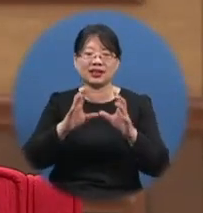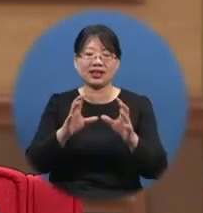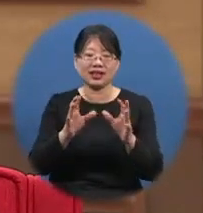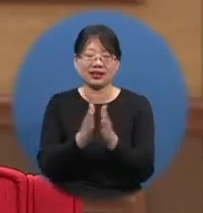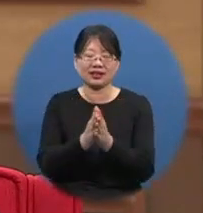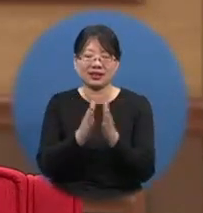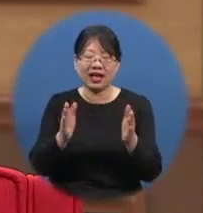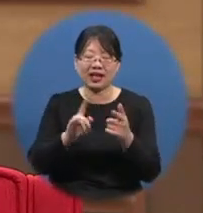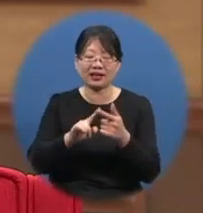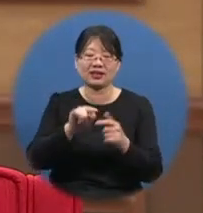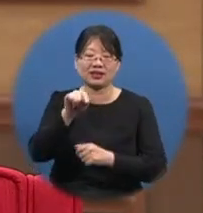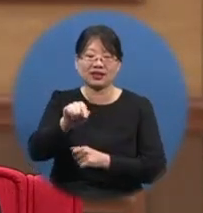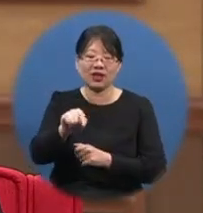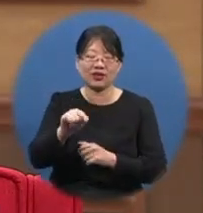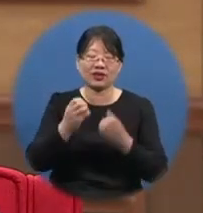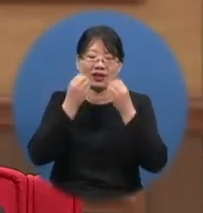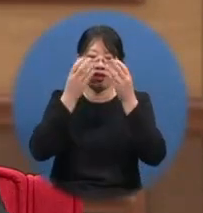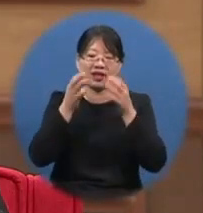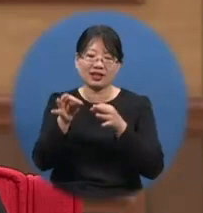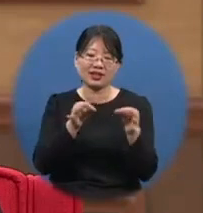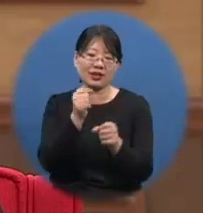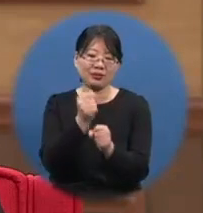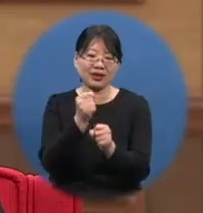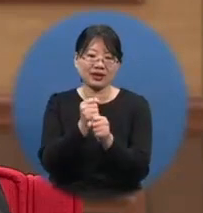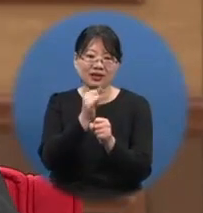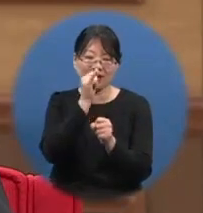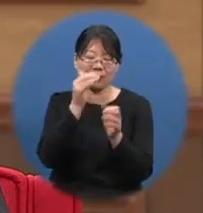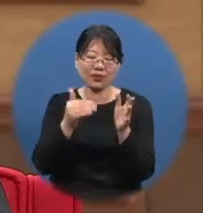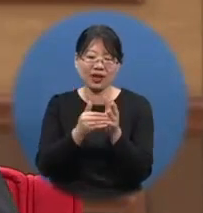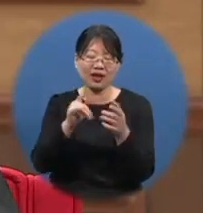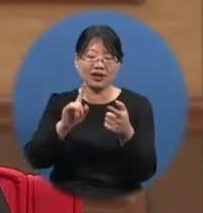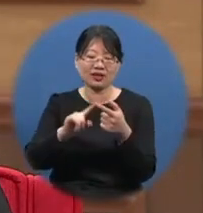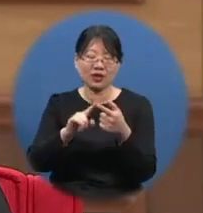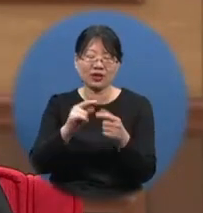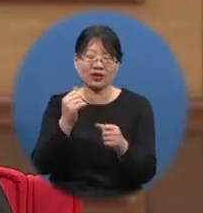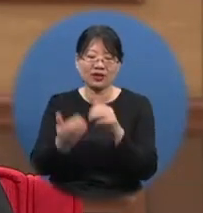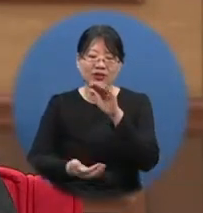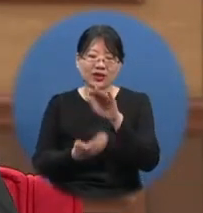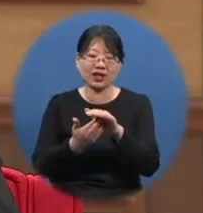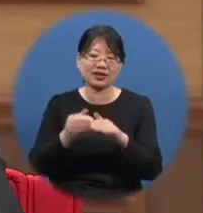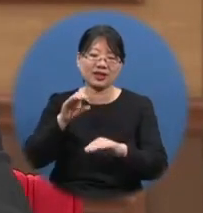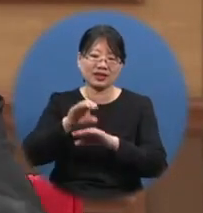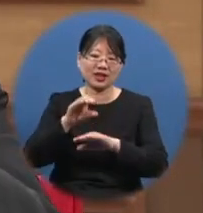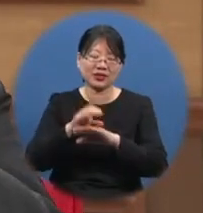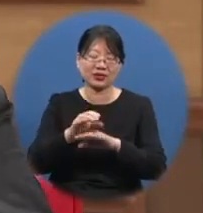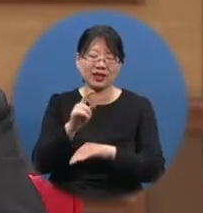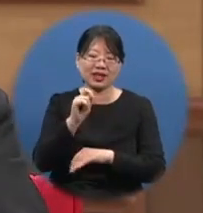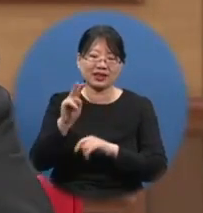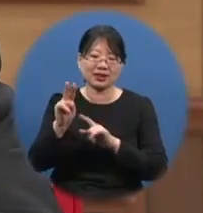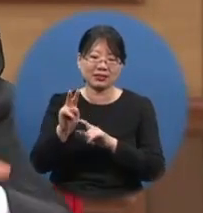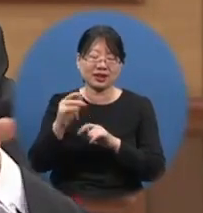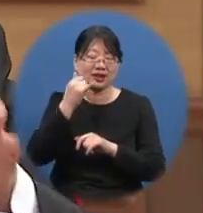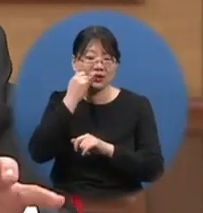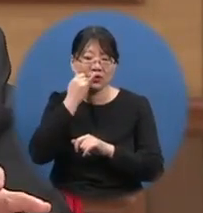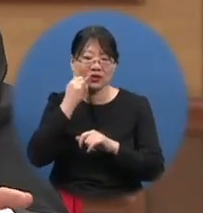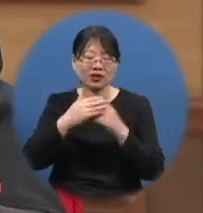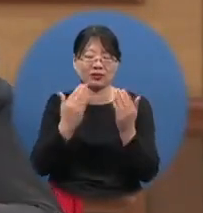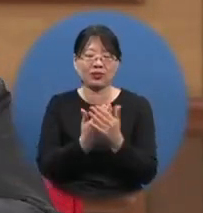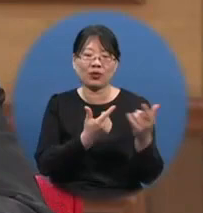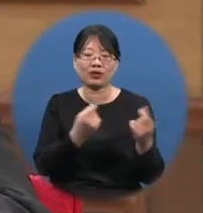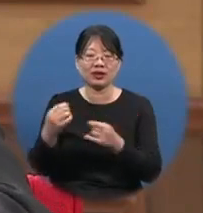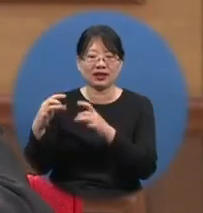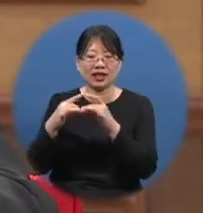들어간다. 물론입니다. 그게 아. 새로운 시장을 만들어내고 그걸 구현하는 자동차, TV, 전화기